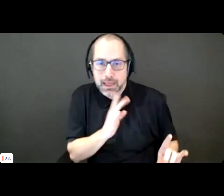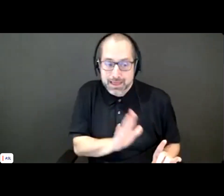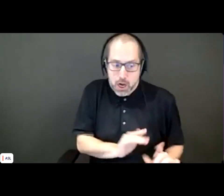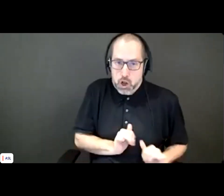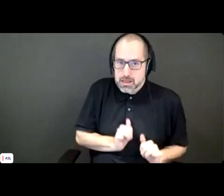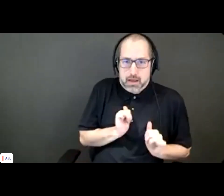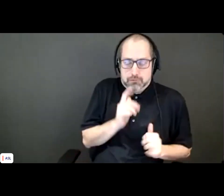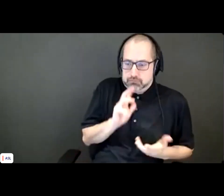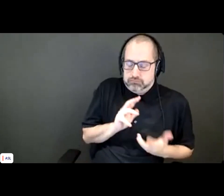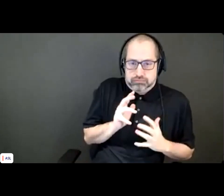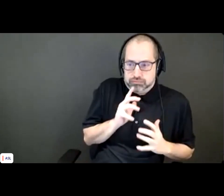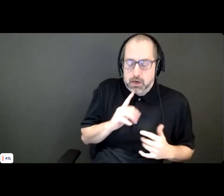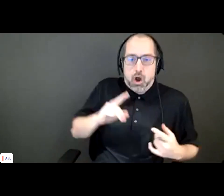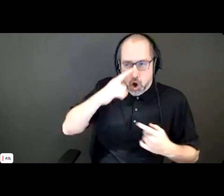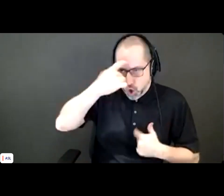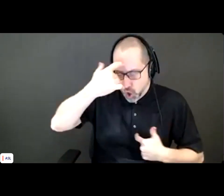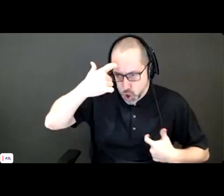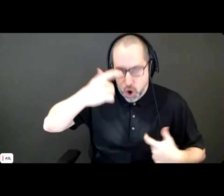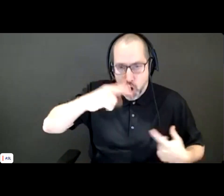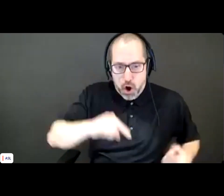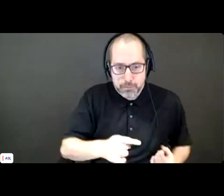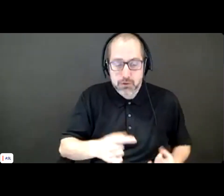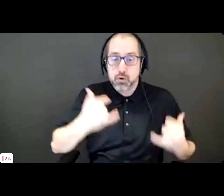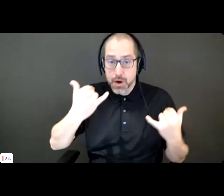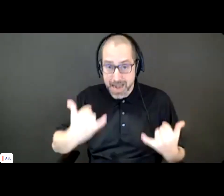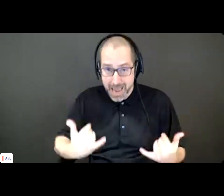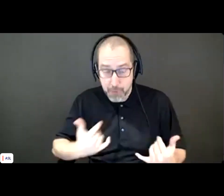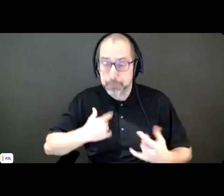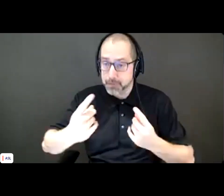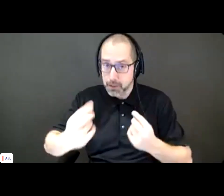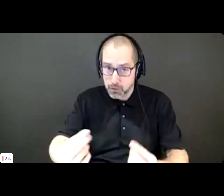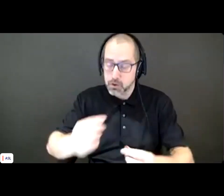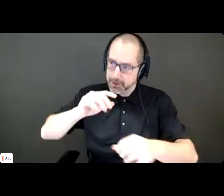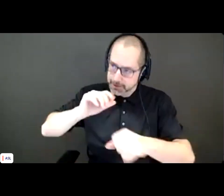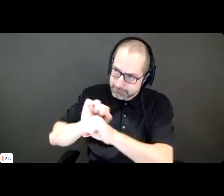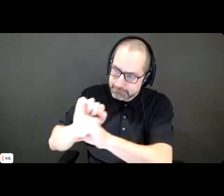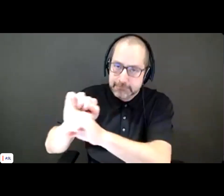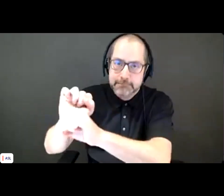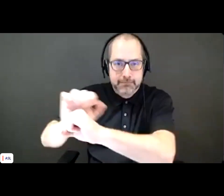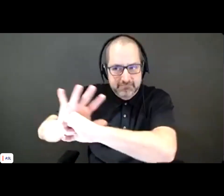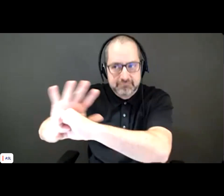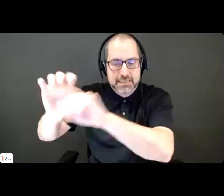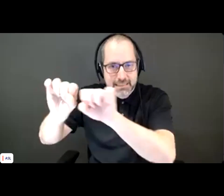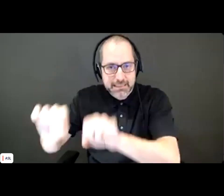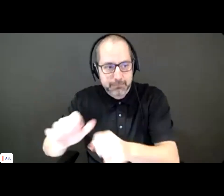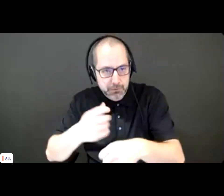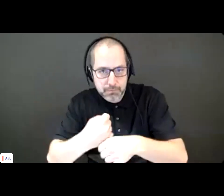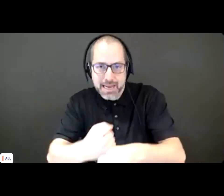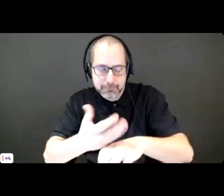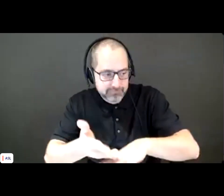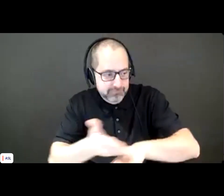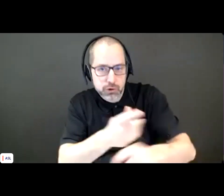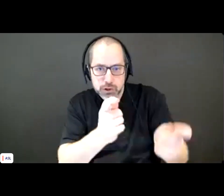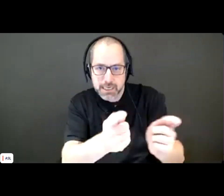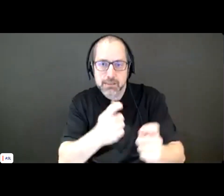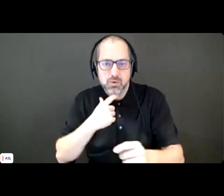seul si on ne le fait pas sa nuit aux jeunes alors maintenant j'essaie de créer des changements pour les jeunes et les enfants d'un système je